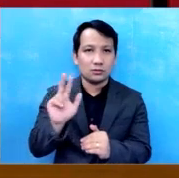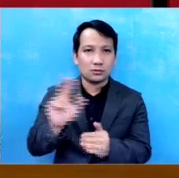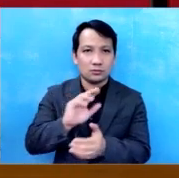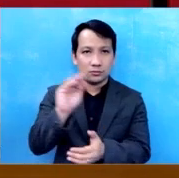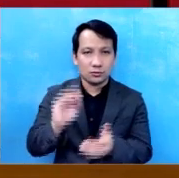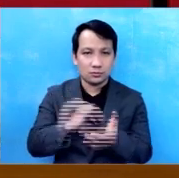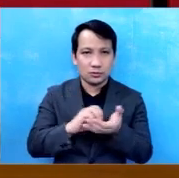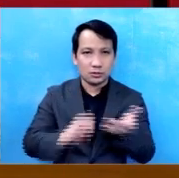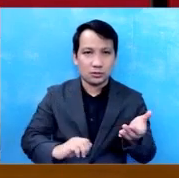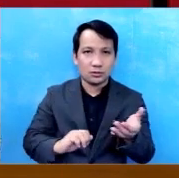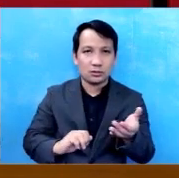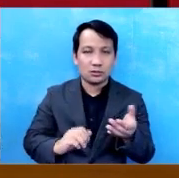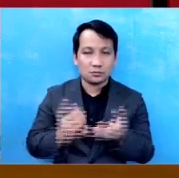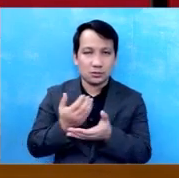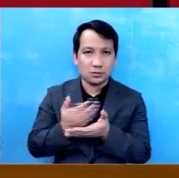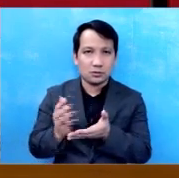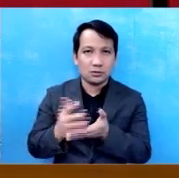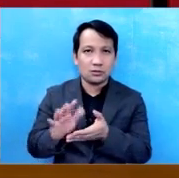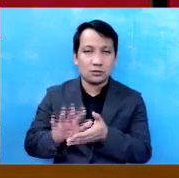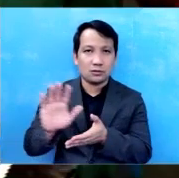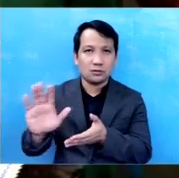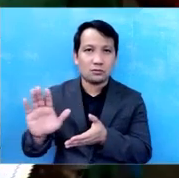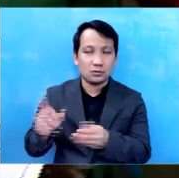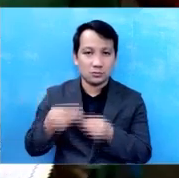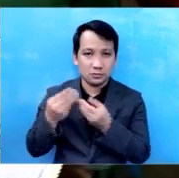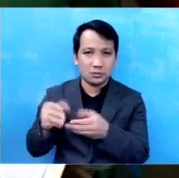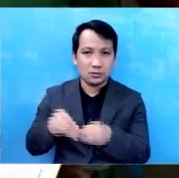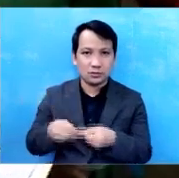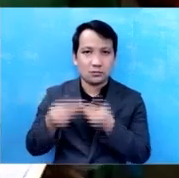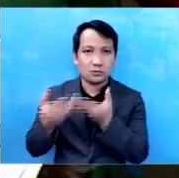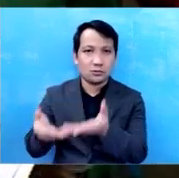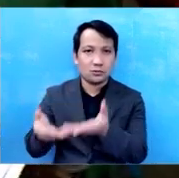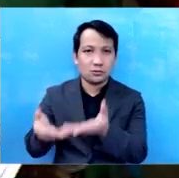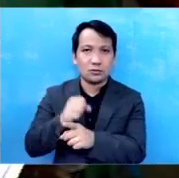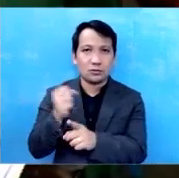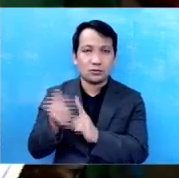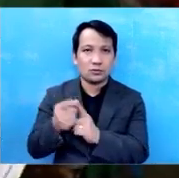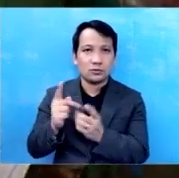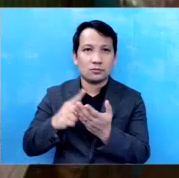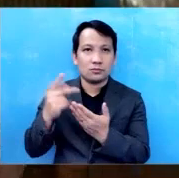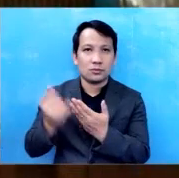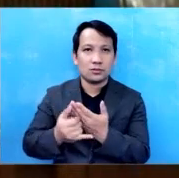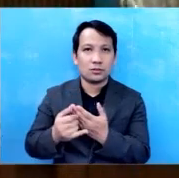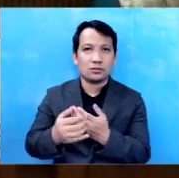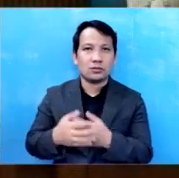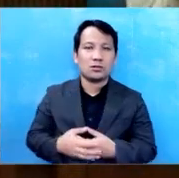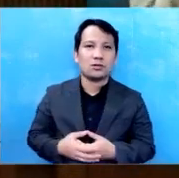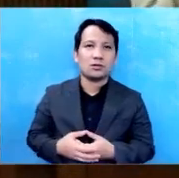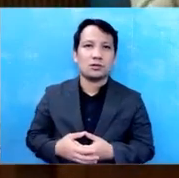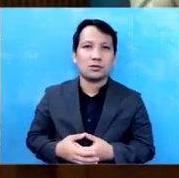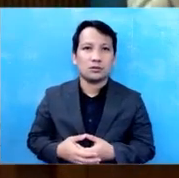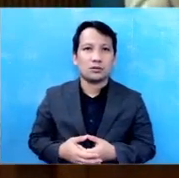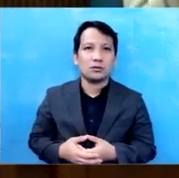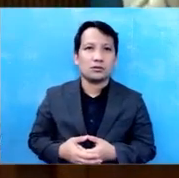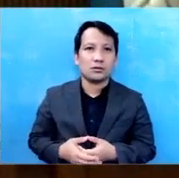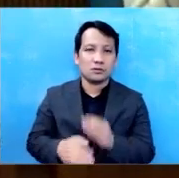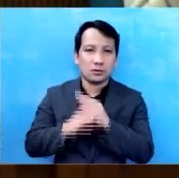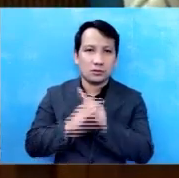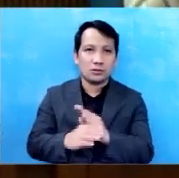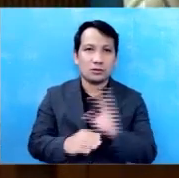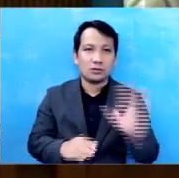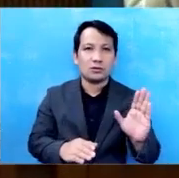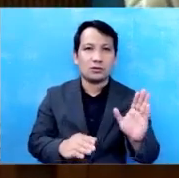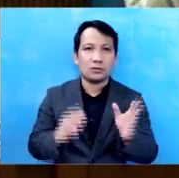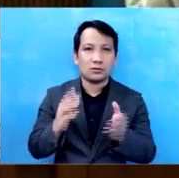ang bahagi ng kita ng wealth fund na ibubuhos para sa social welfare projects. Bagay na sinalag ni House Committee on Ways